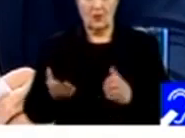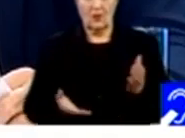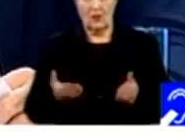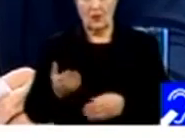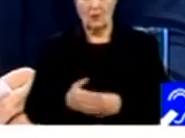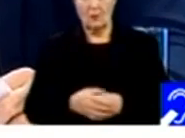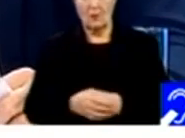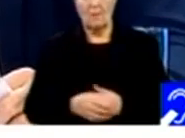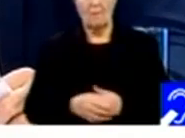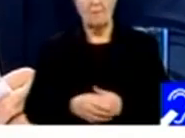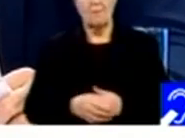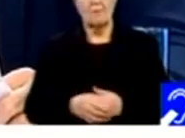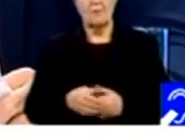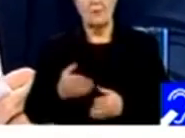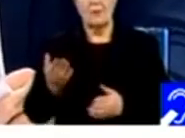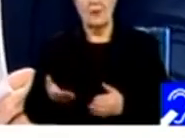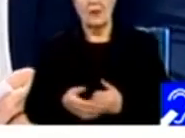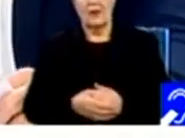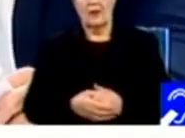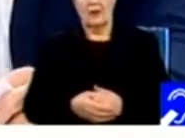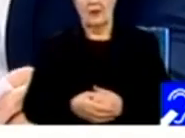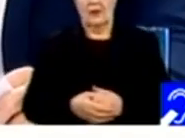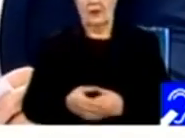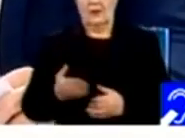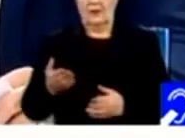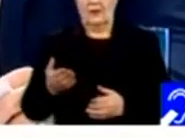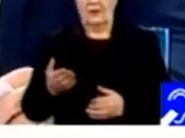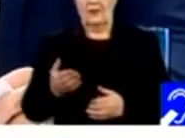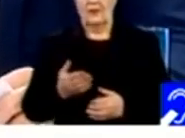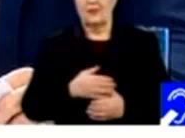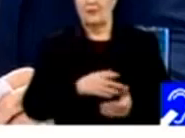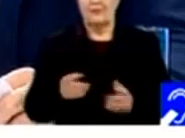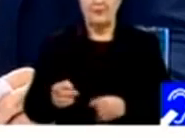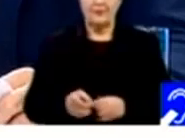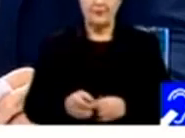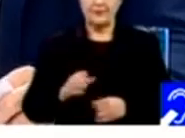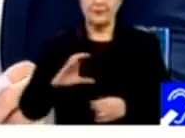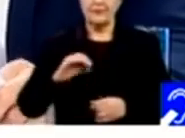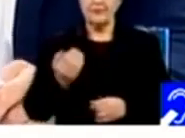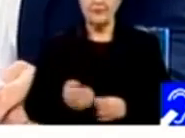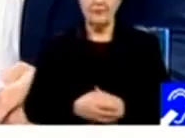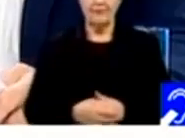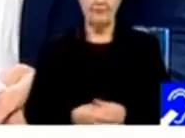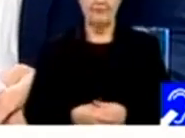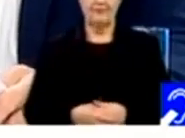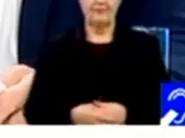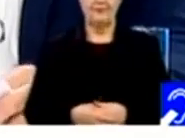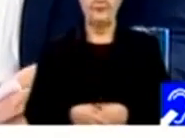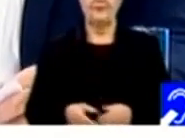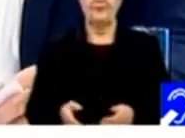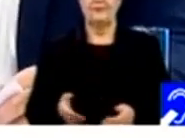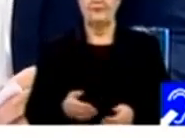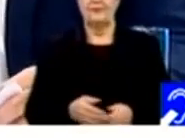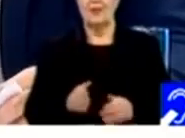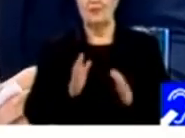Ia numiți-mi 5 firme. Există anumite dosare pe acest subiect. Nu există nimic că falsuri, marca, Ceban și socialiștii. Nu fluturați cu